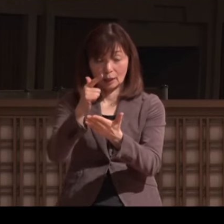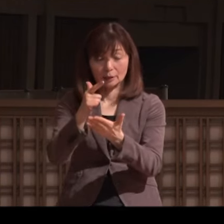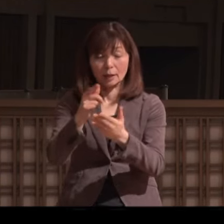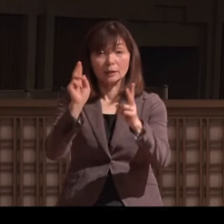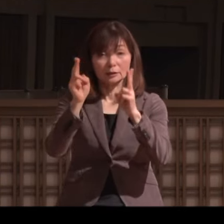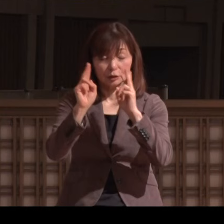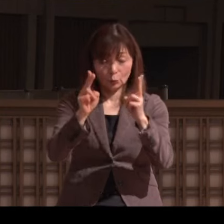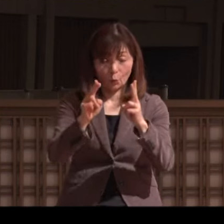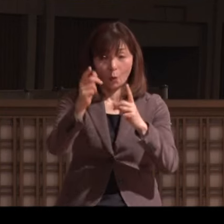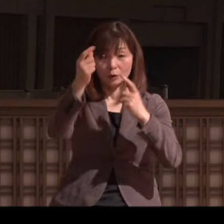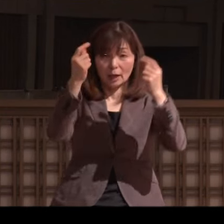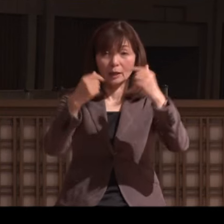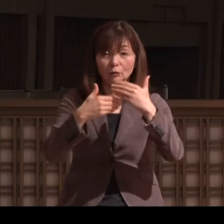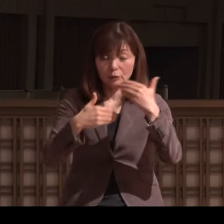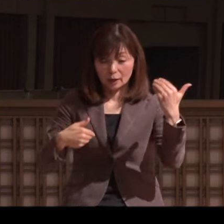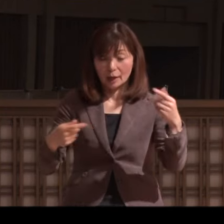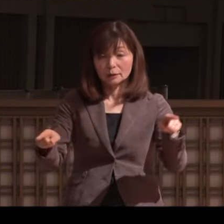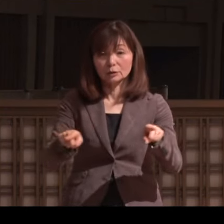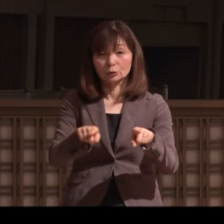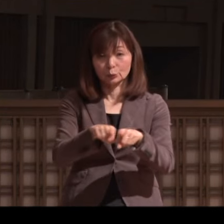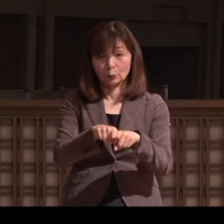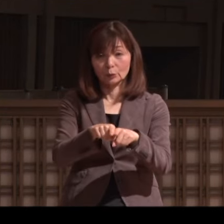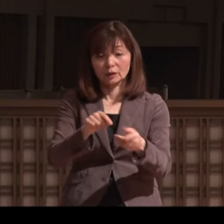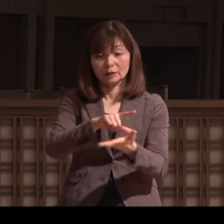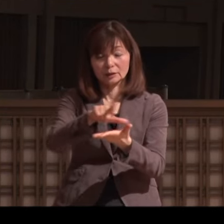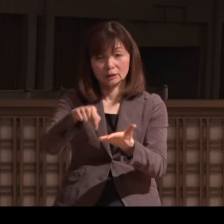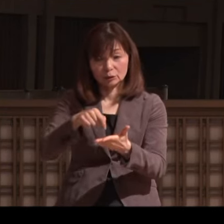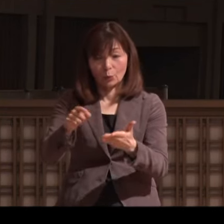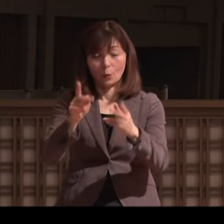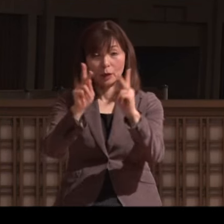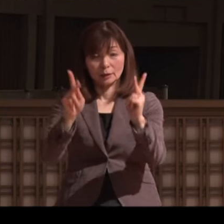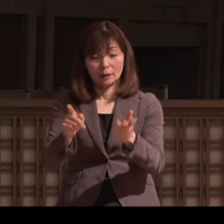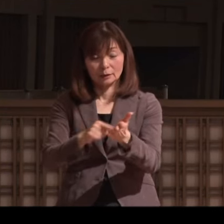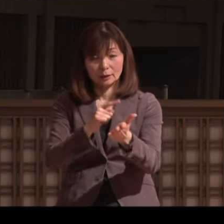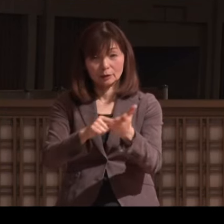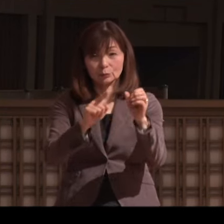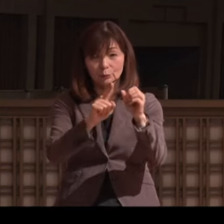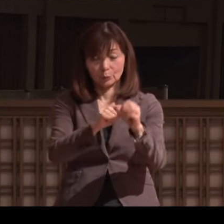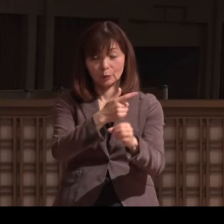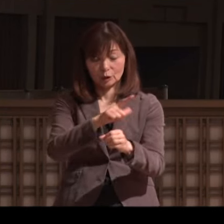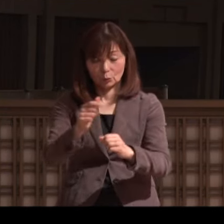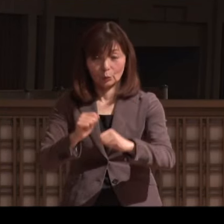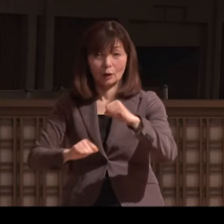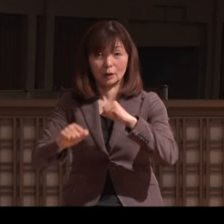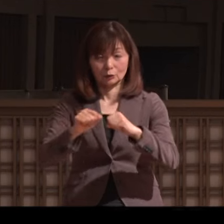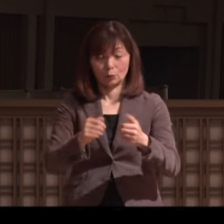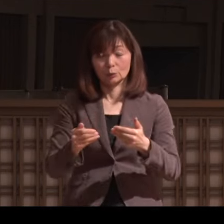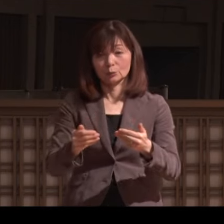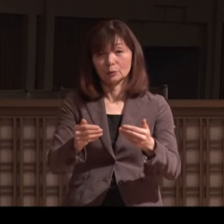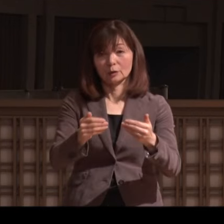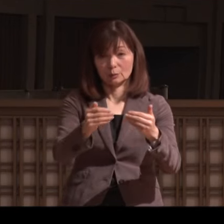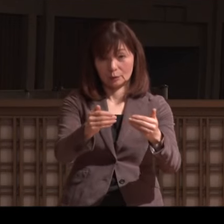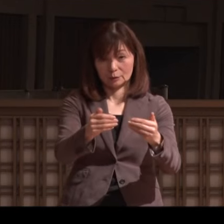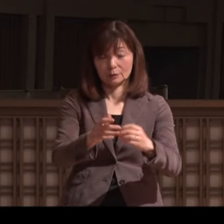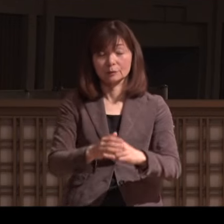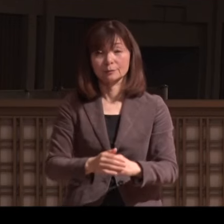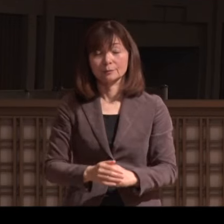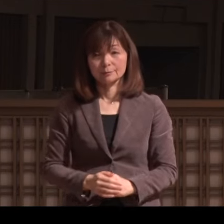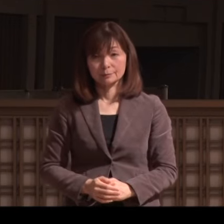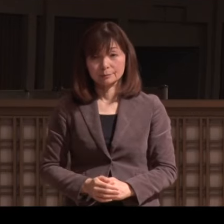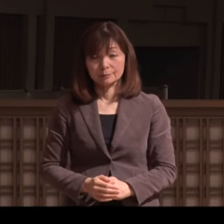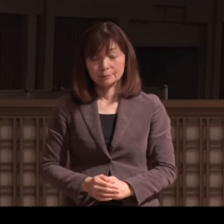大学生の皆さんも一緒になってえ地域の課題解決に向けて様々な活動を展開していただいておりましてえ